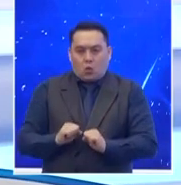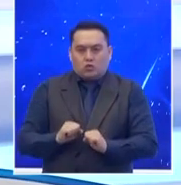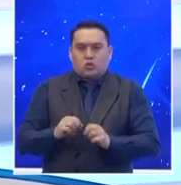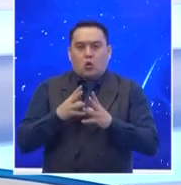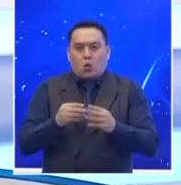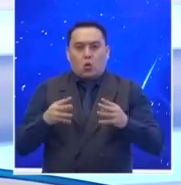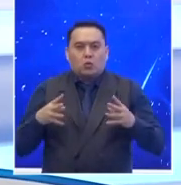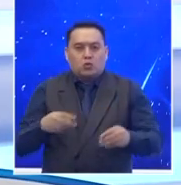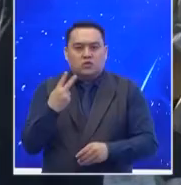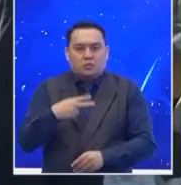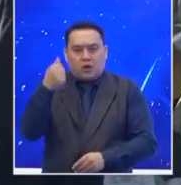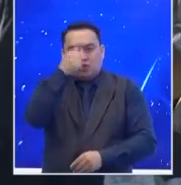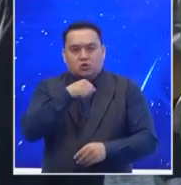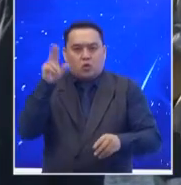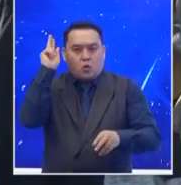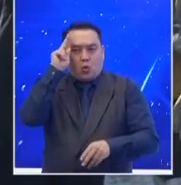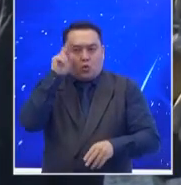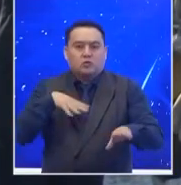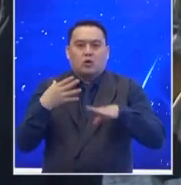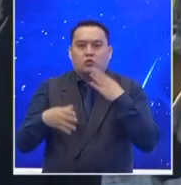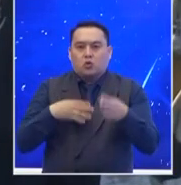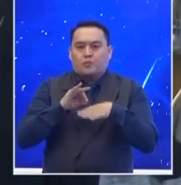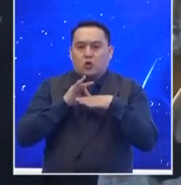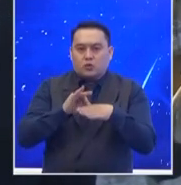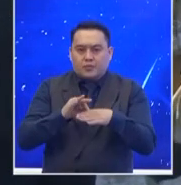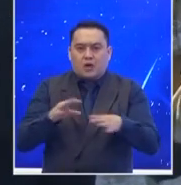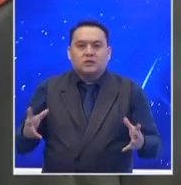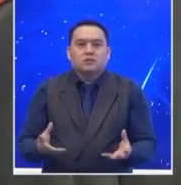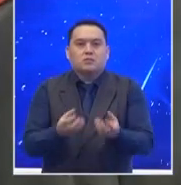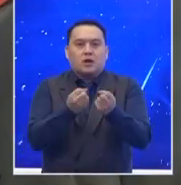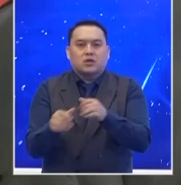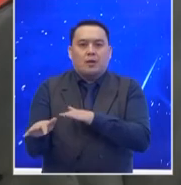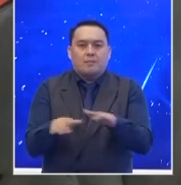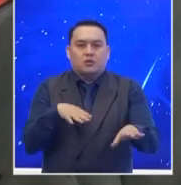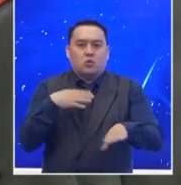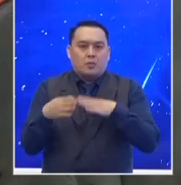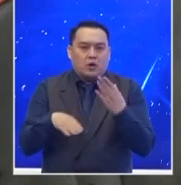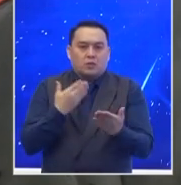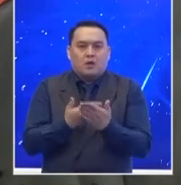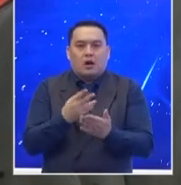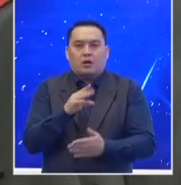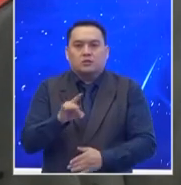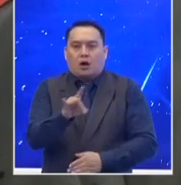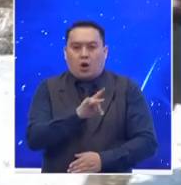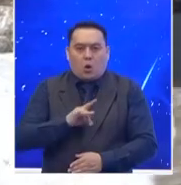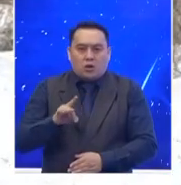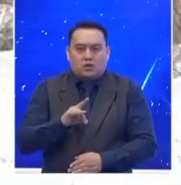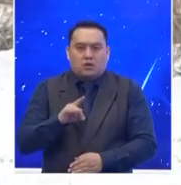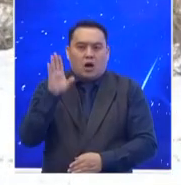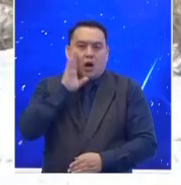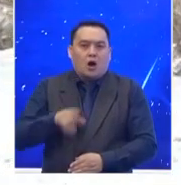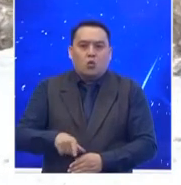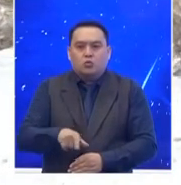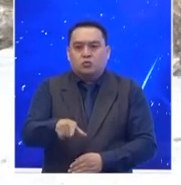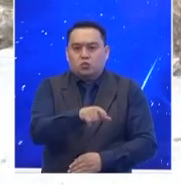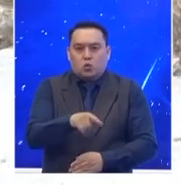көктем 2020 оқу жаттығулары ұйымдастырылып жатыр. Құтқарушылар іс-әрекеттерін пысықтауда. Мәселен, Қарасай ауданының іргелі ауылдық